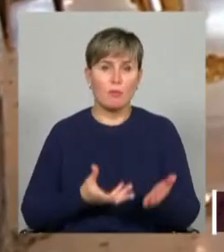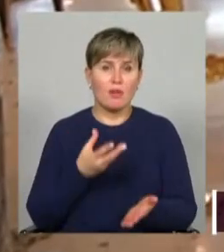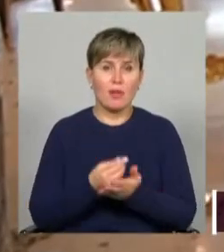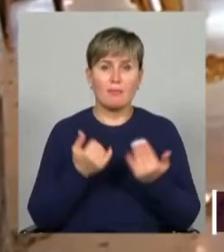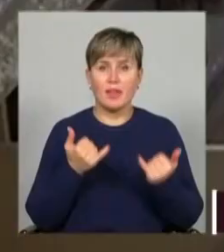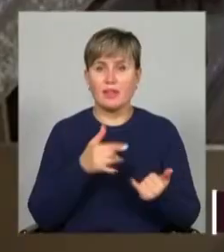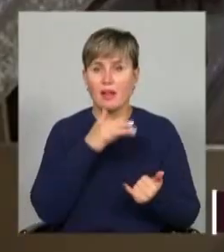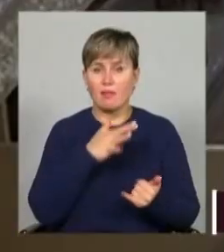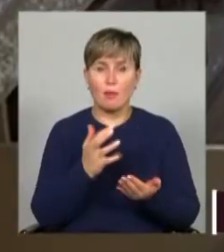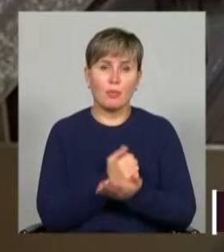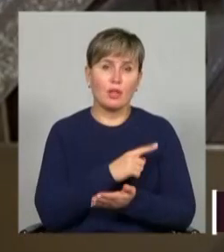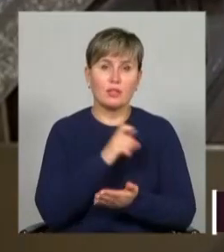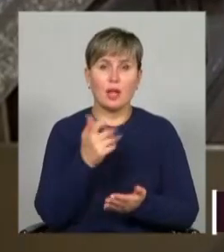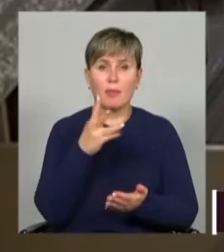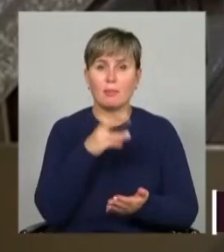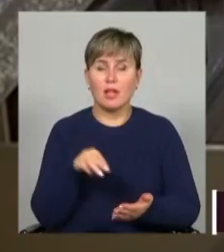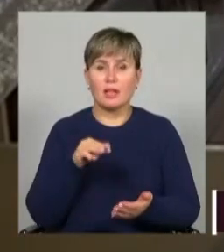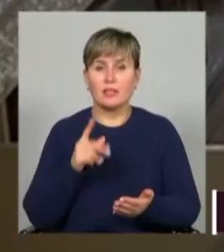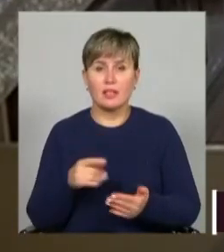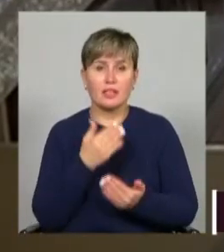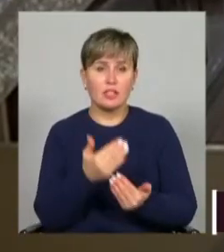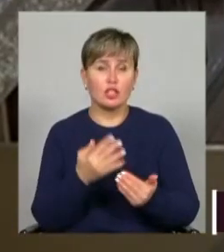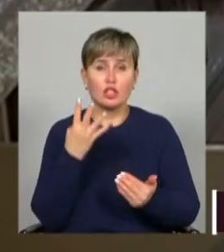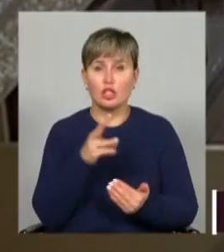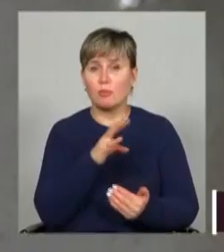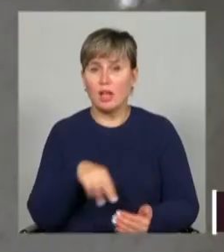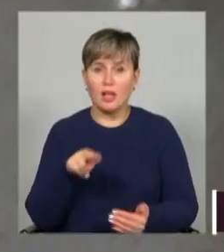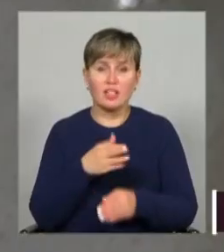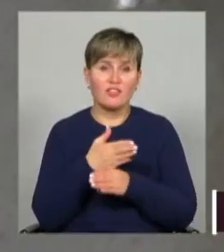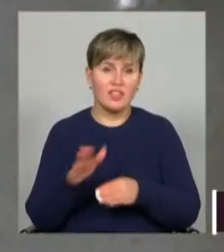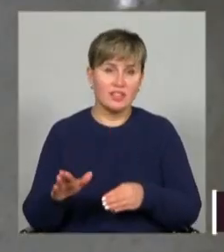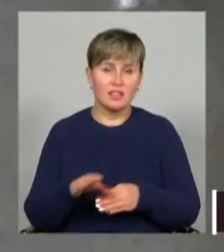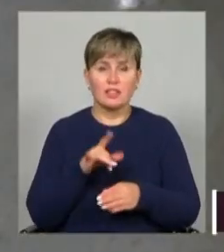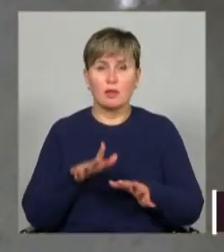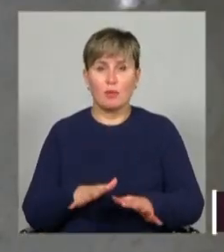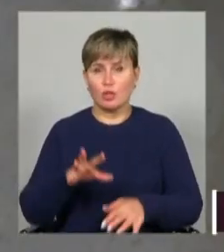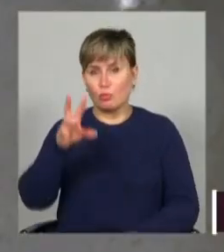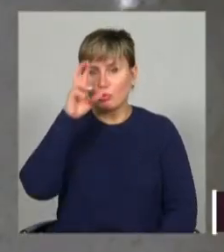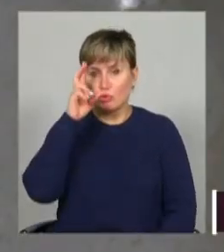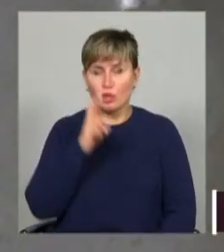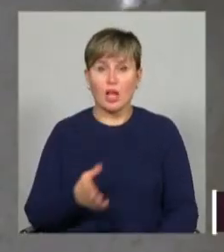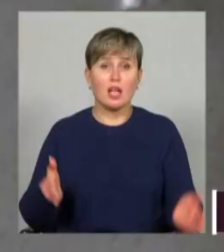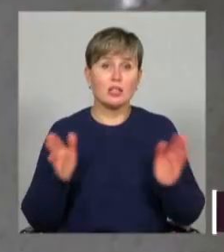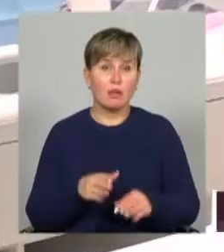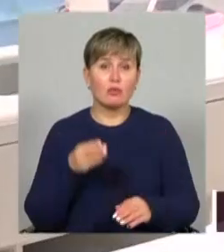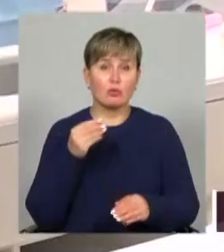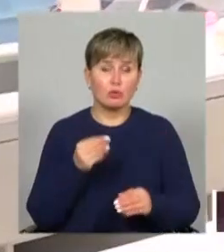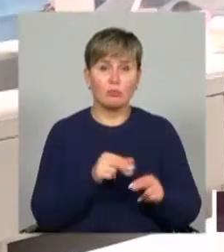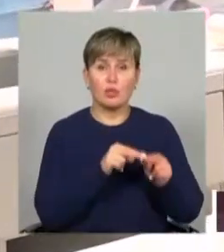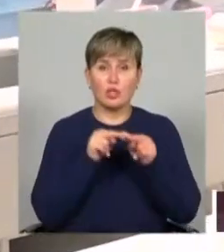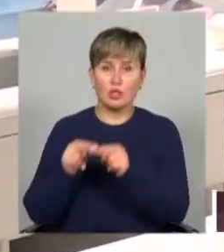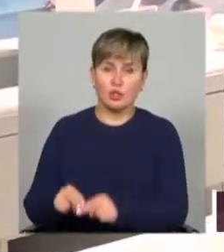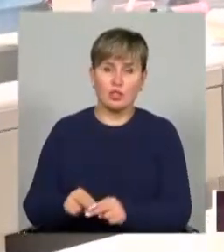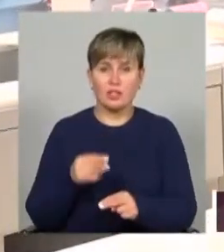данный момент перевалила за 5 миллиардов тенге. Из них 4 миллиарда выделили из местного бюджета, а оставшуюся сумму перечислили